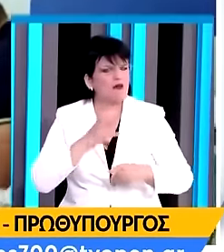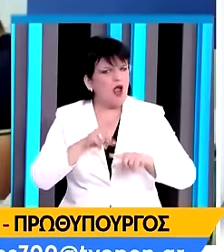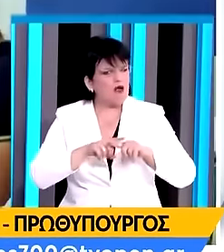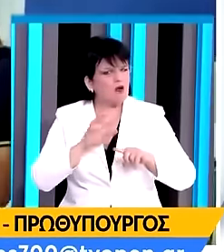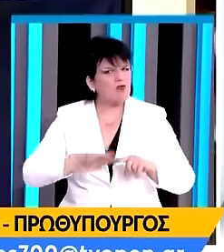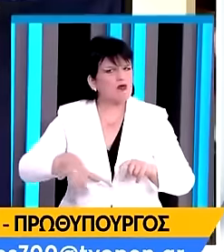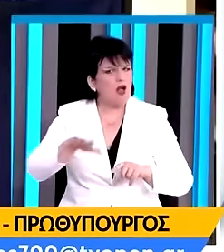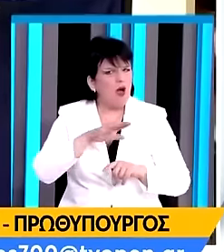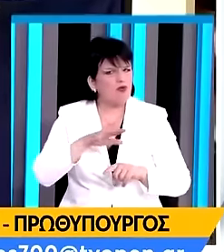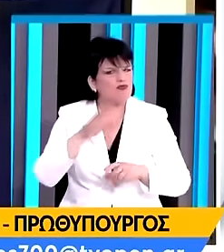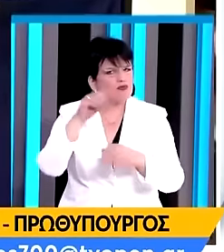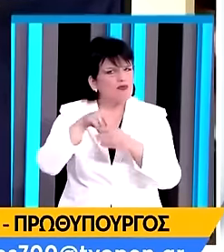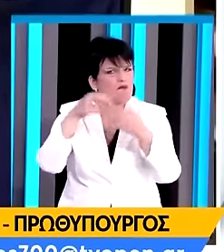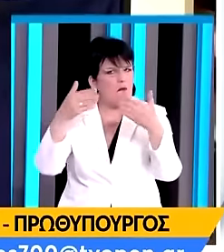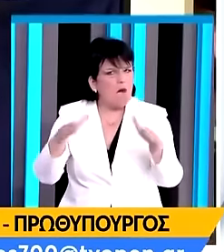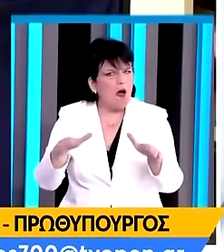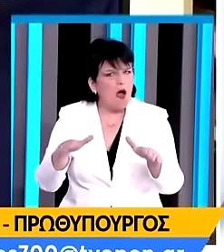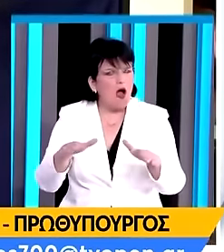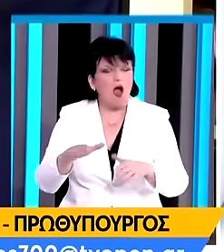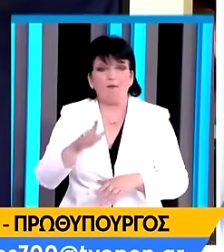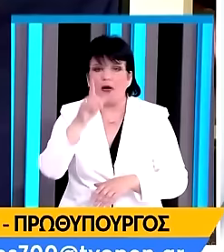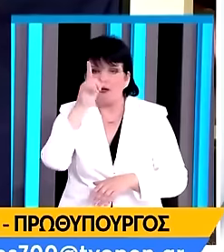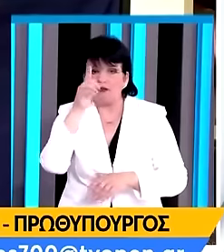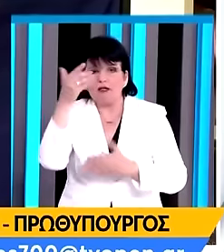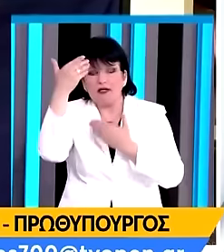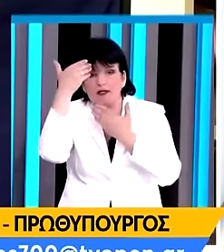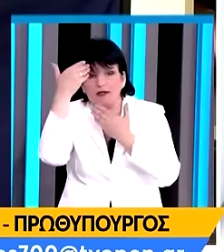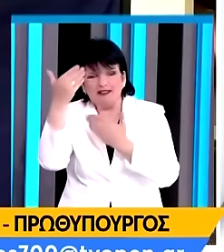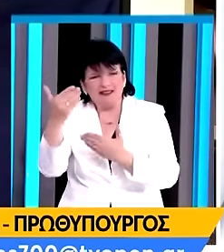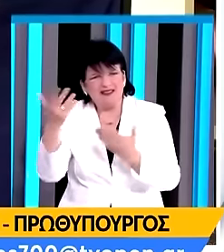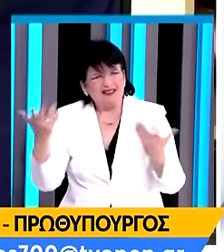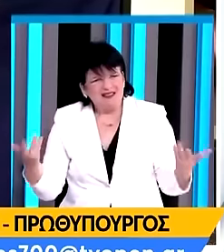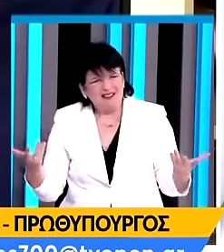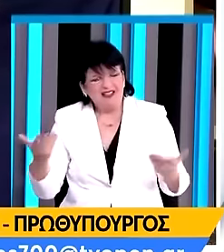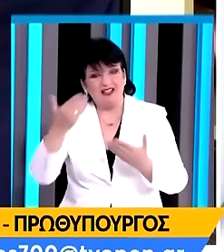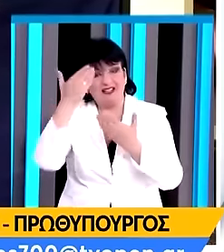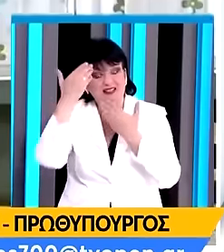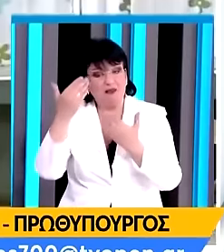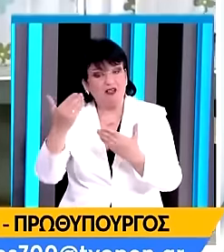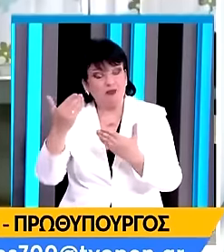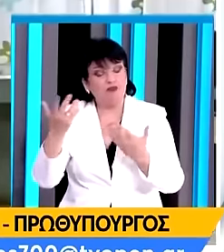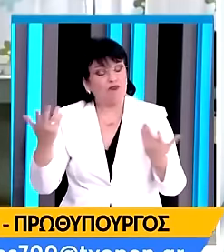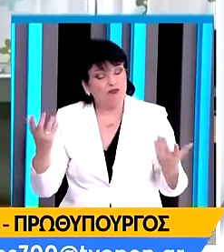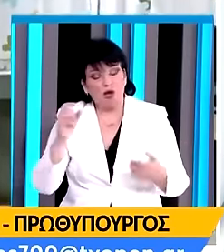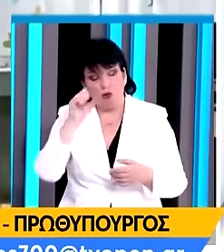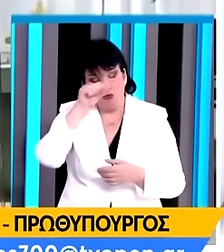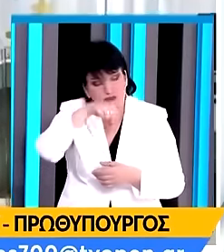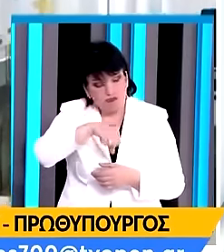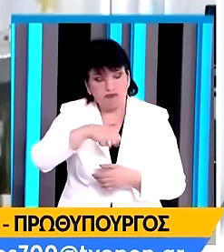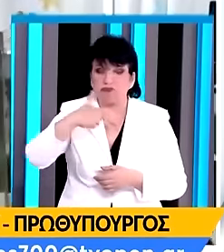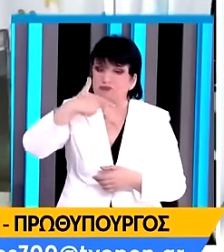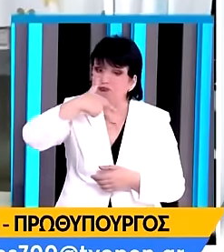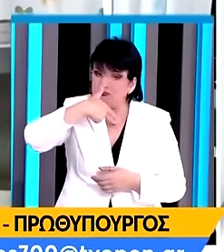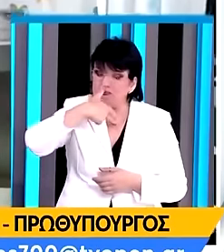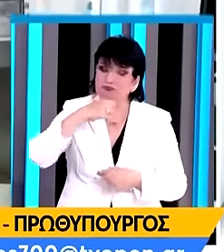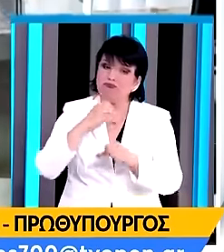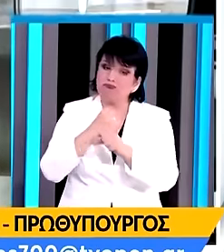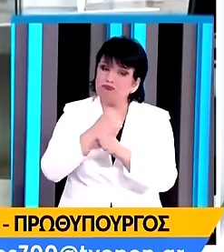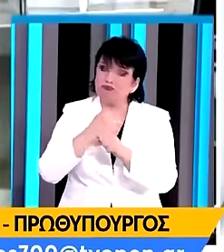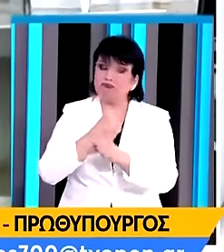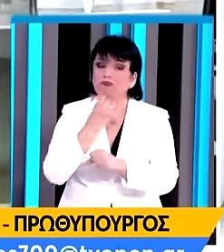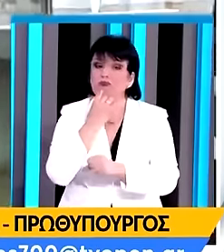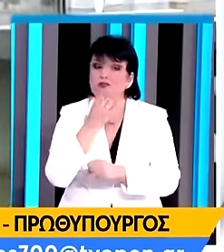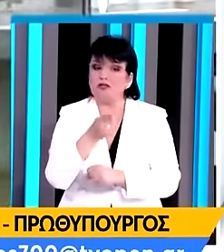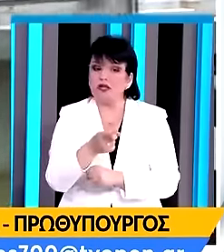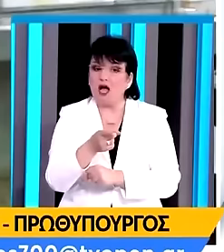Και για εμένα είναι πάρα πολύ τιμητικό και με υποχρεώνει να κατεβάζω το κεφάλι και να είμαι σεμνός και να δουλεύω ακόμα πιο σκληρά. Και δεν